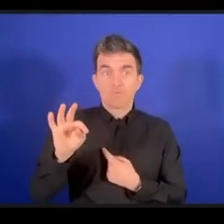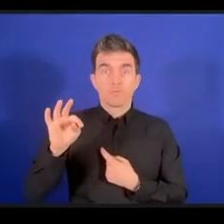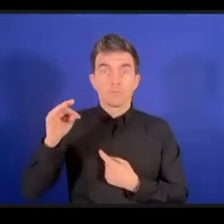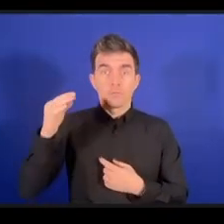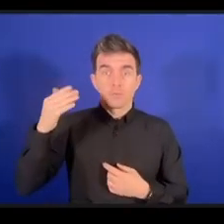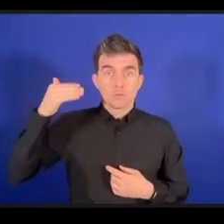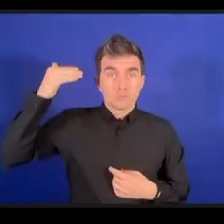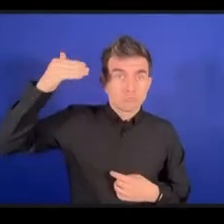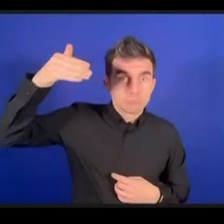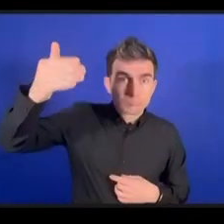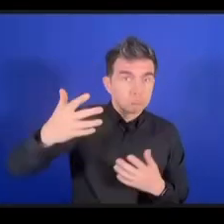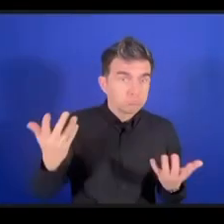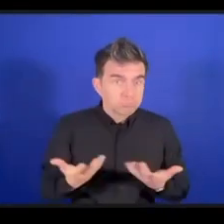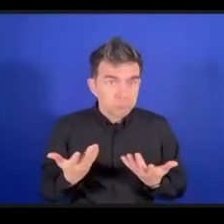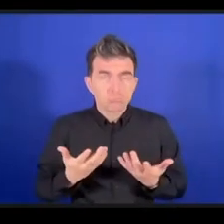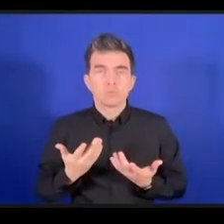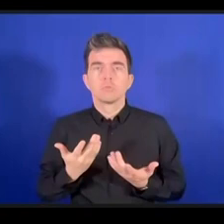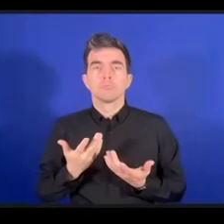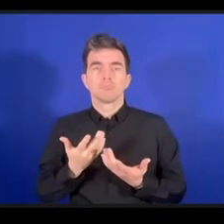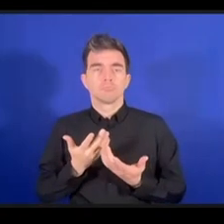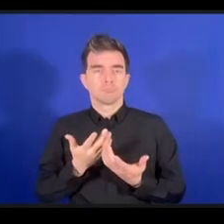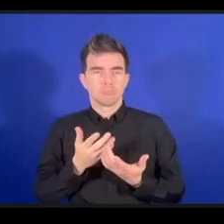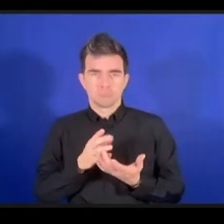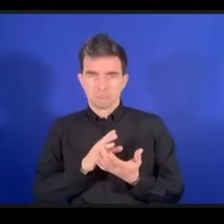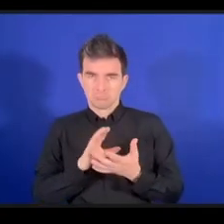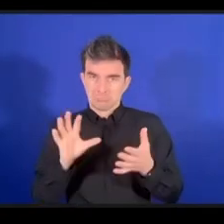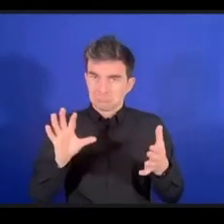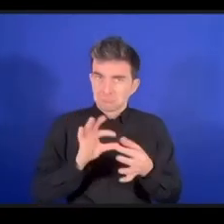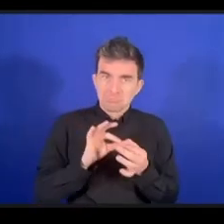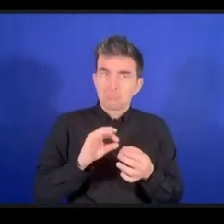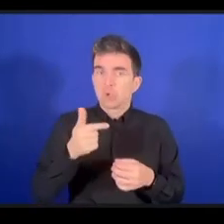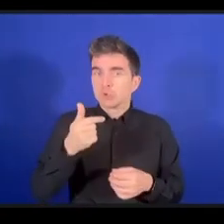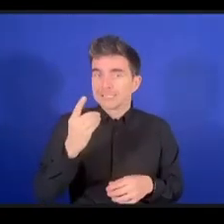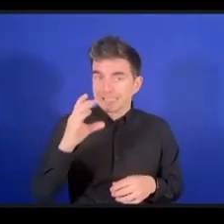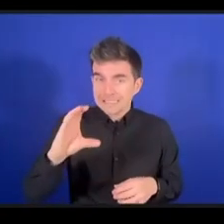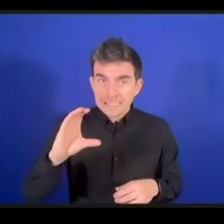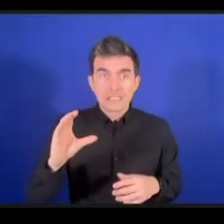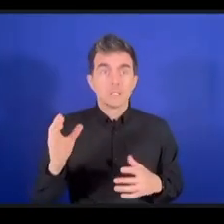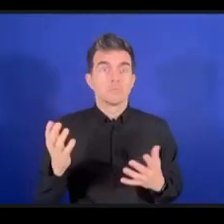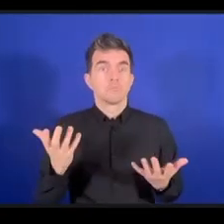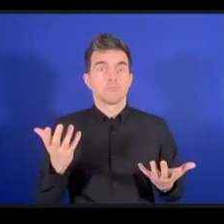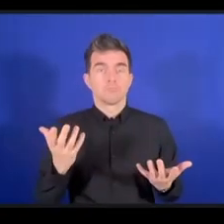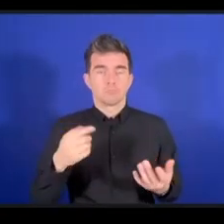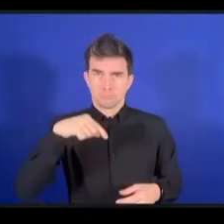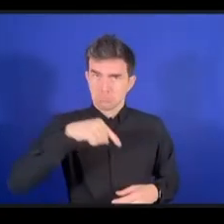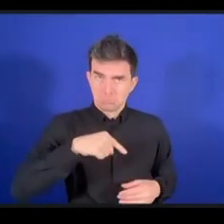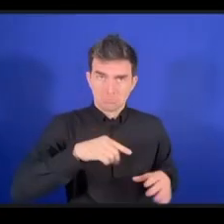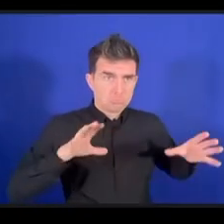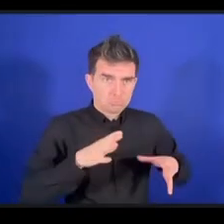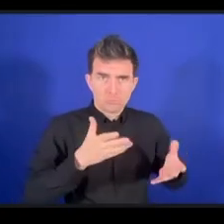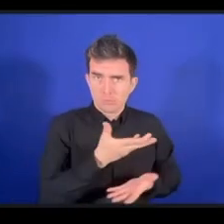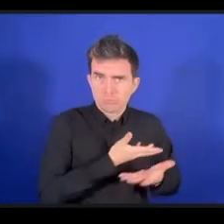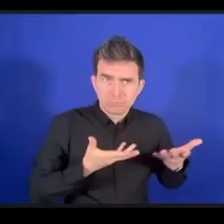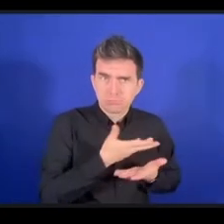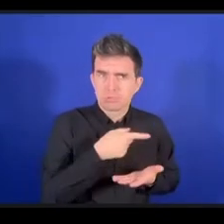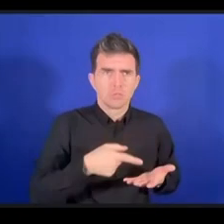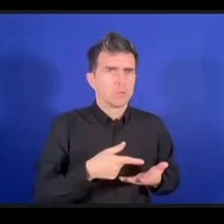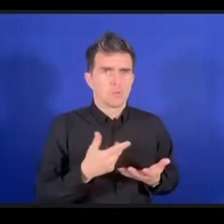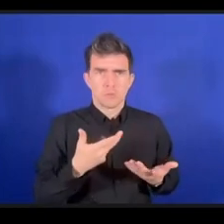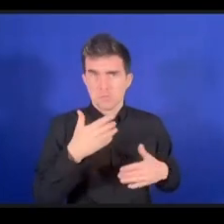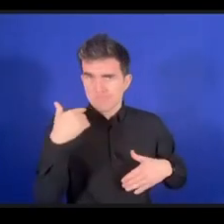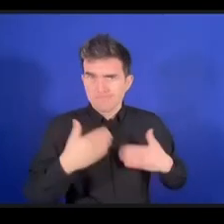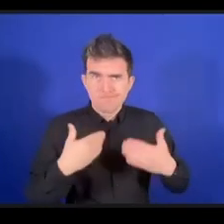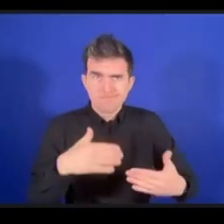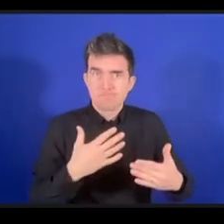您是怎么样看待这个，就是他跟这个